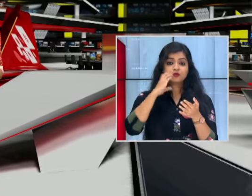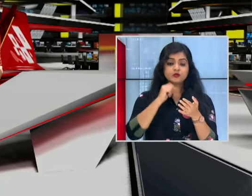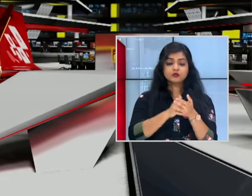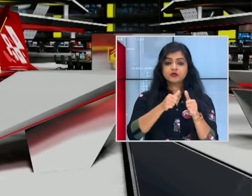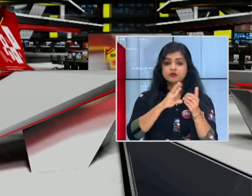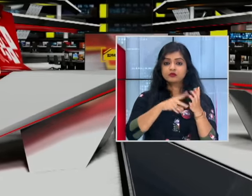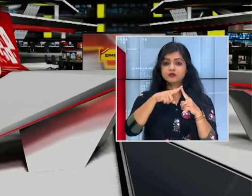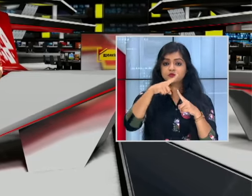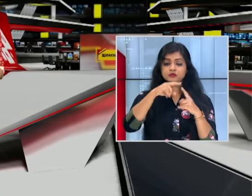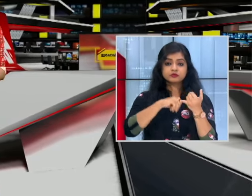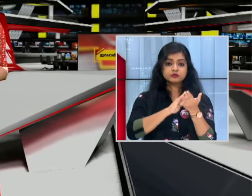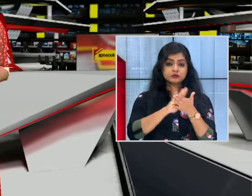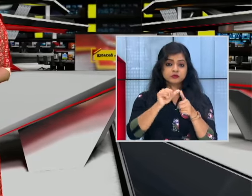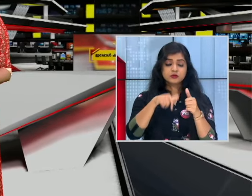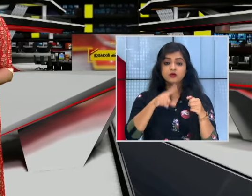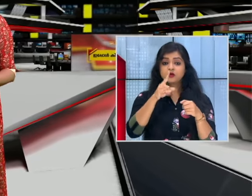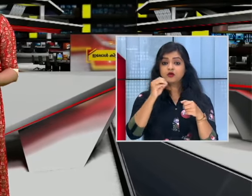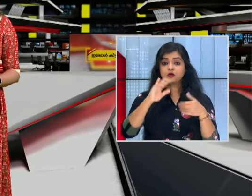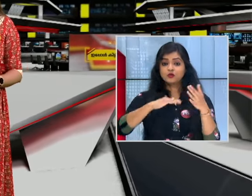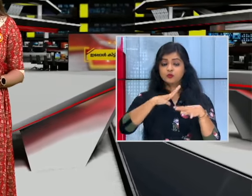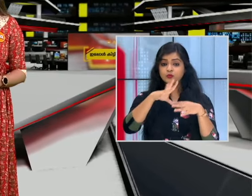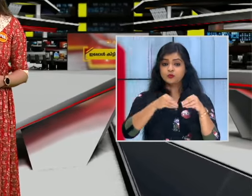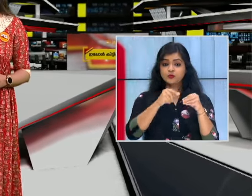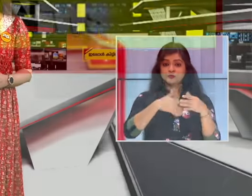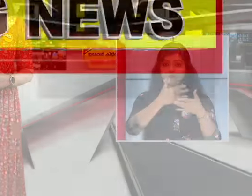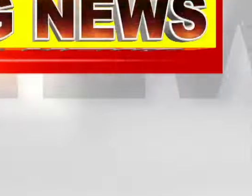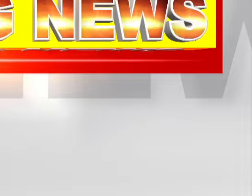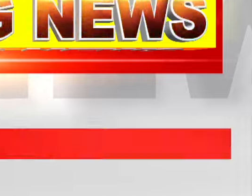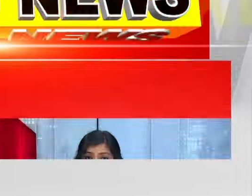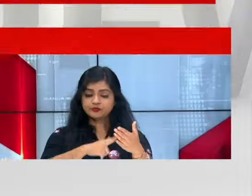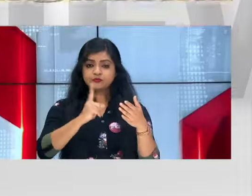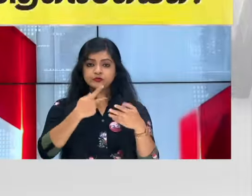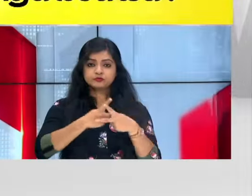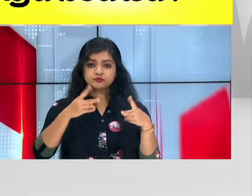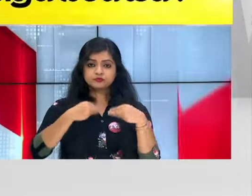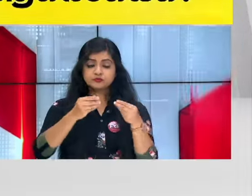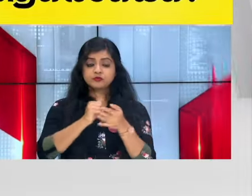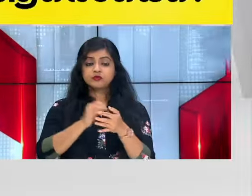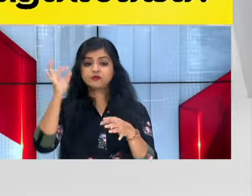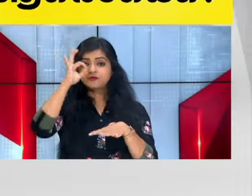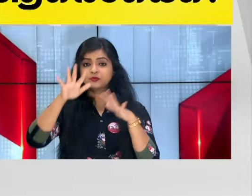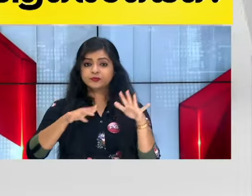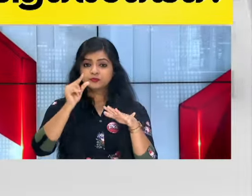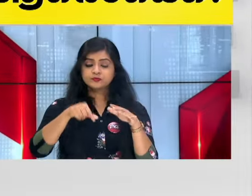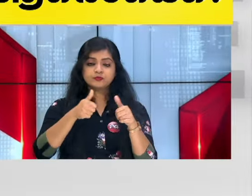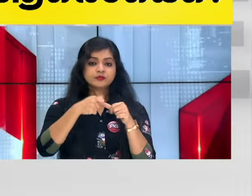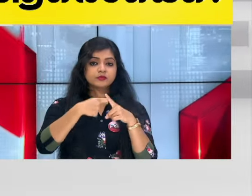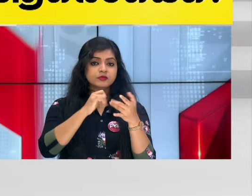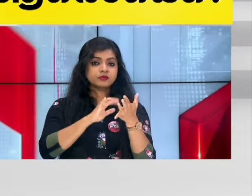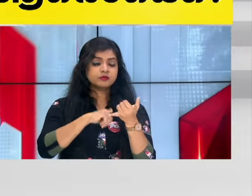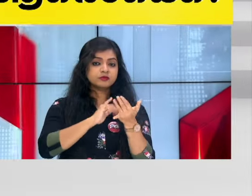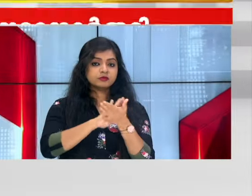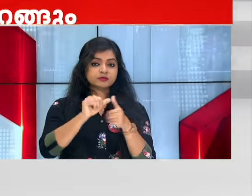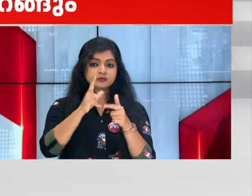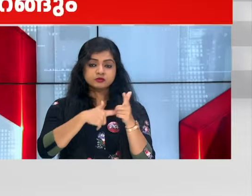രാജ്നാഥ് സിംഗ് തുടങ്ങി 100 പേരുടെ പട്ടികയായിരിക്കും ആദ്യഘട്ടത്തിൽ പ്രസിദ്ധീകരിക്കുക. ബോളിവുഡ് താരങ്ങളായ അക്ഷയ്കുമാർ, കങ്കണ റണൌട്ട്, ക്രിക്കറ്റ്